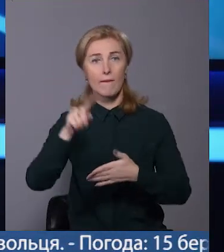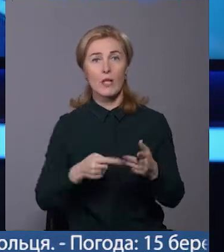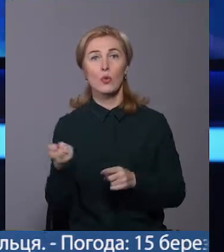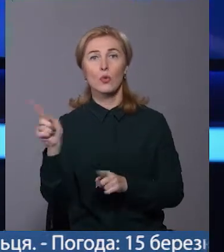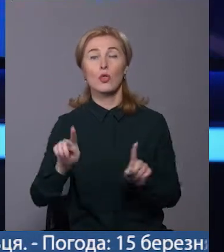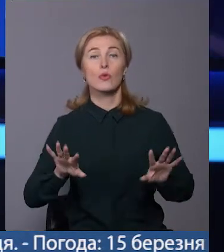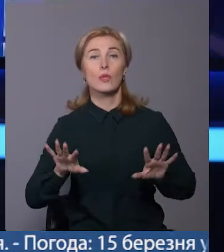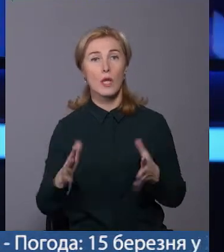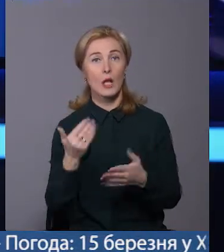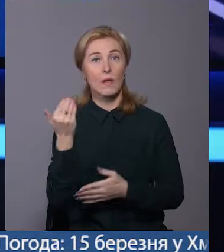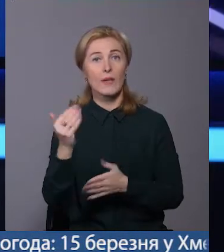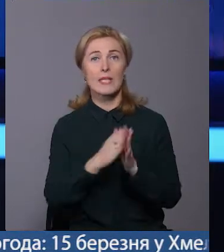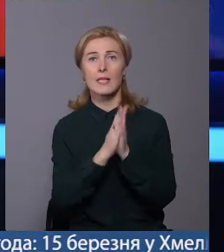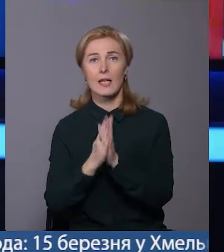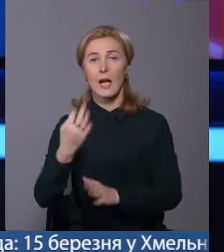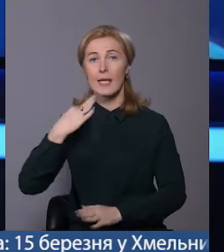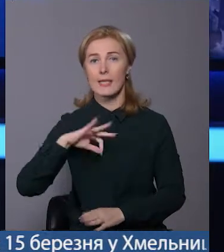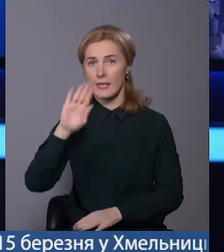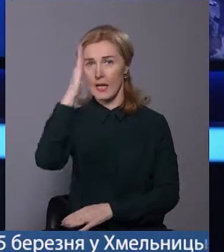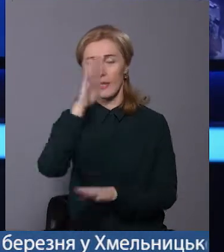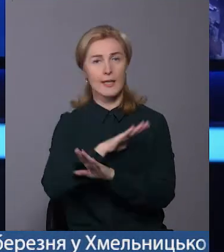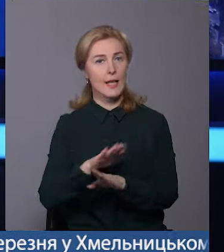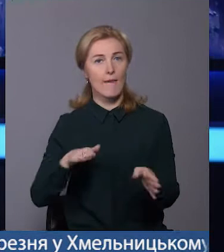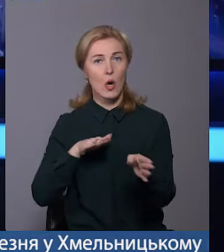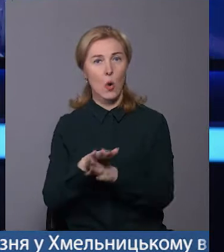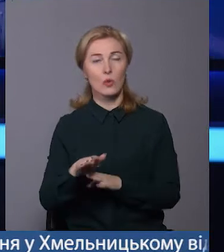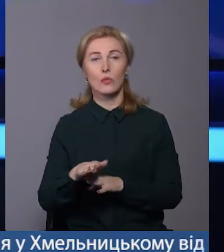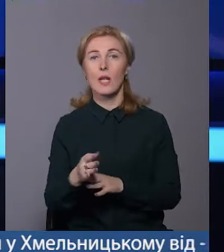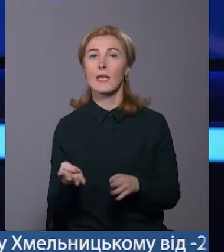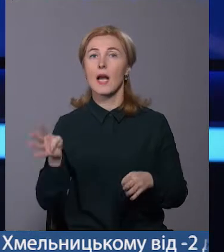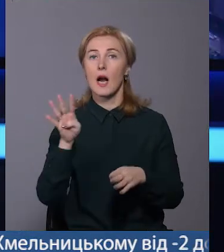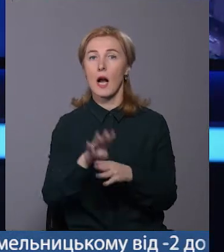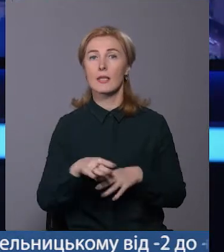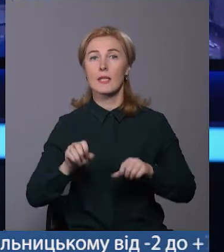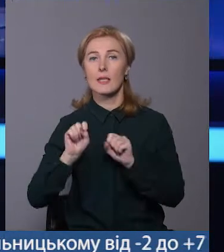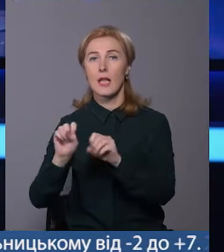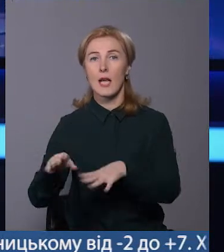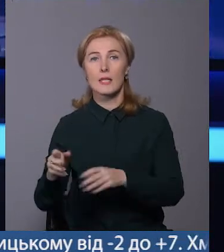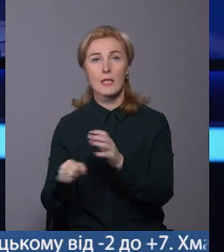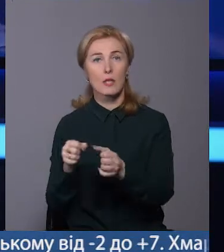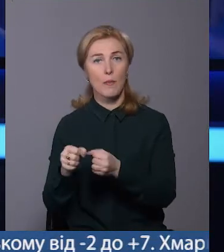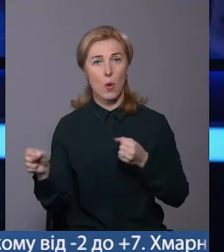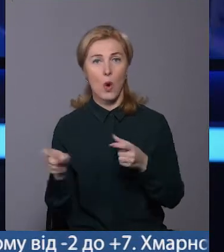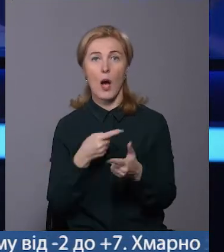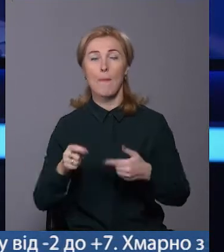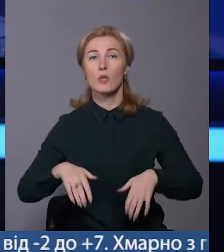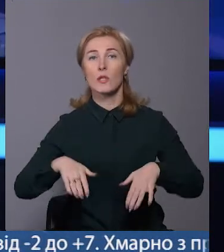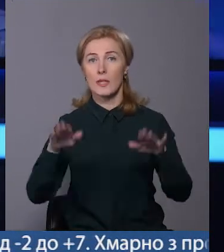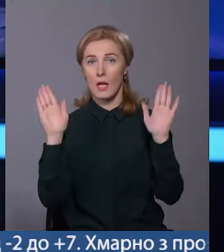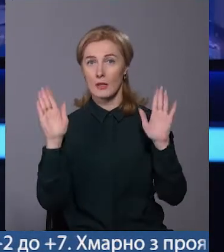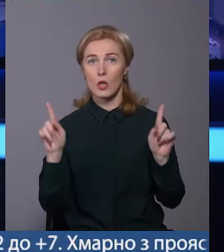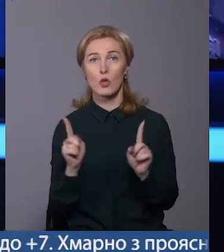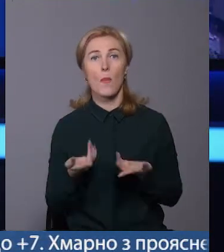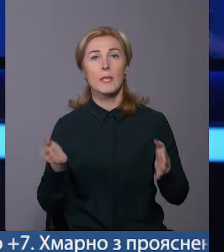що сталося. Він закликає сина зрадника не виконувати злочинні накази і скласти зброю. Або ж здатись у полон,